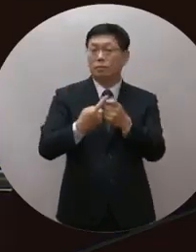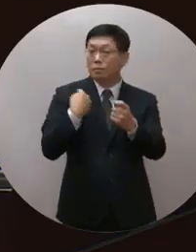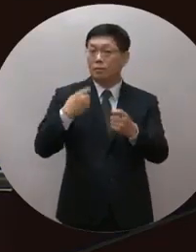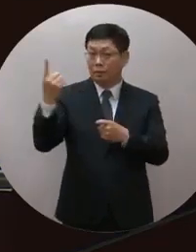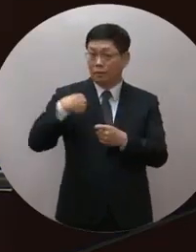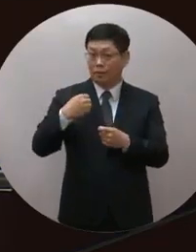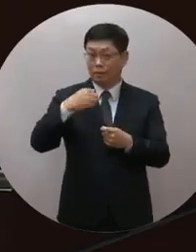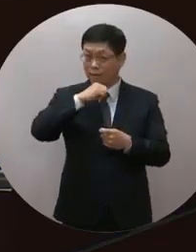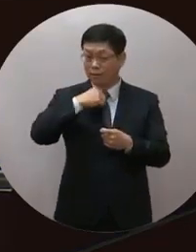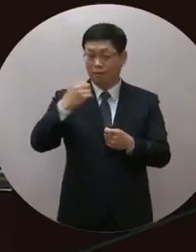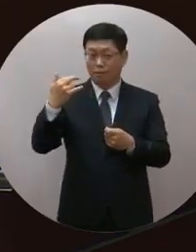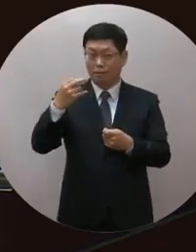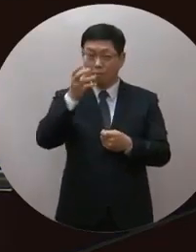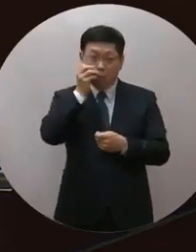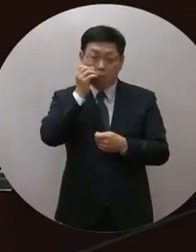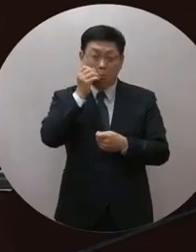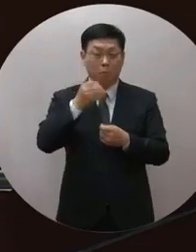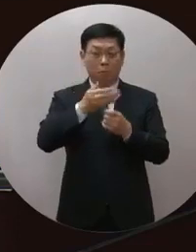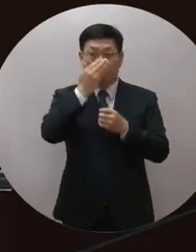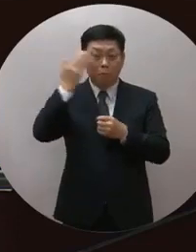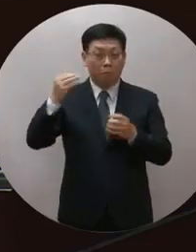台湾的观光客达